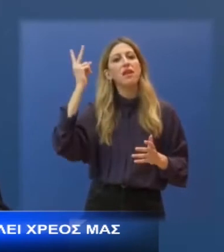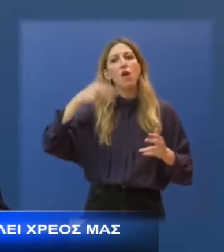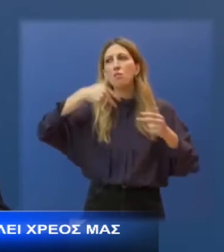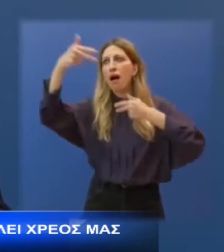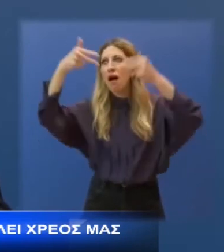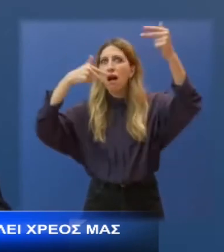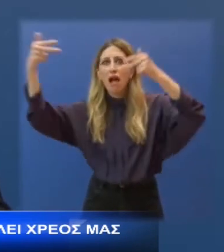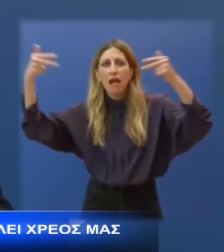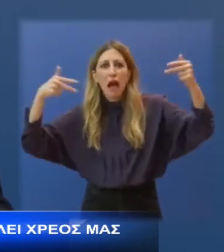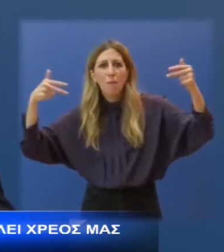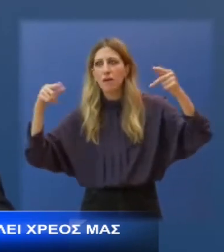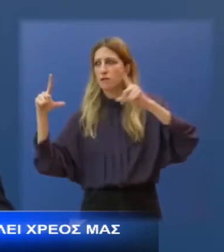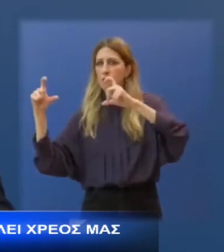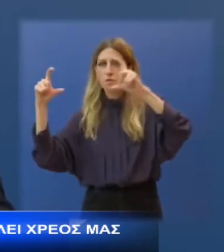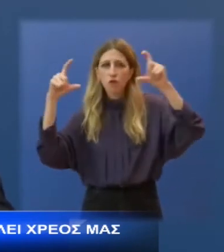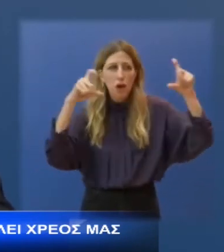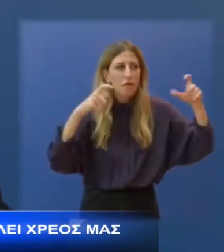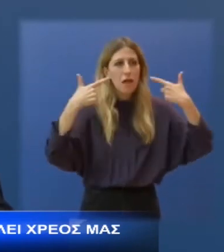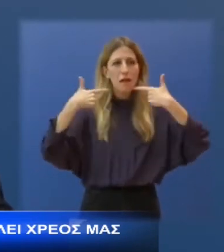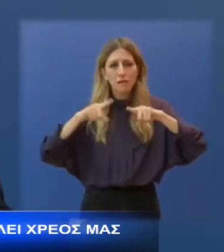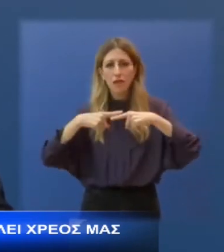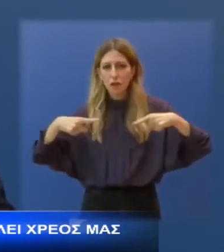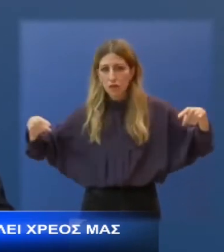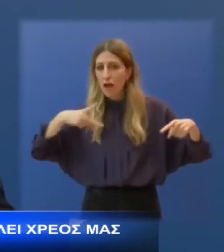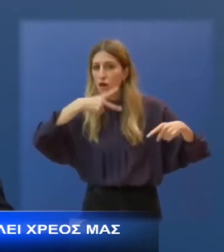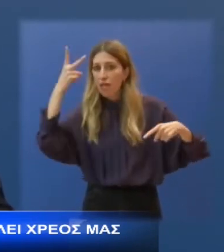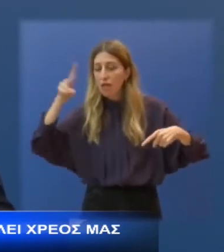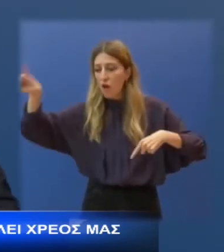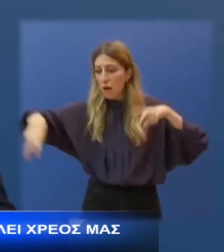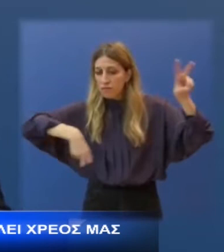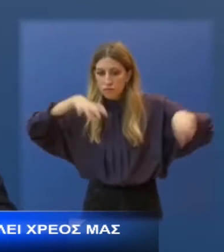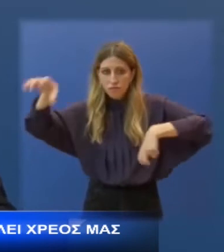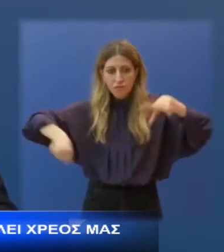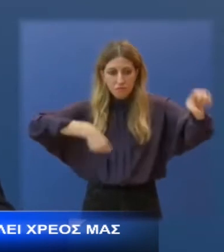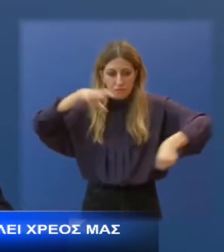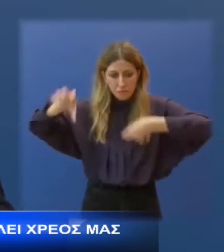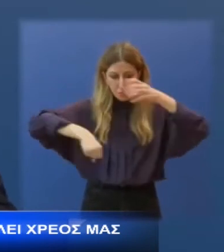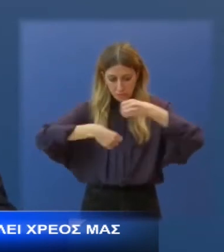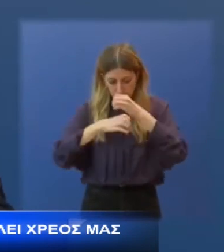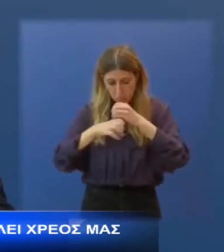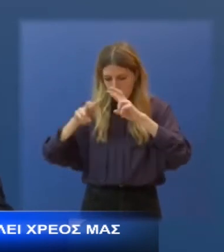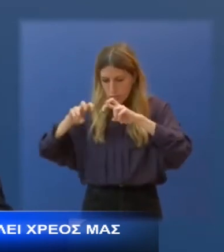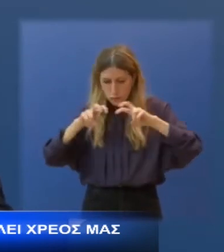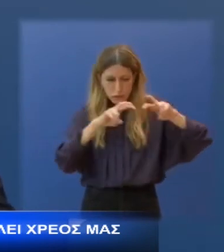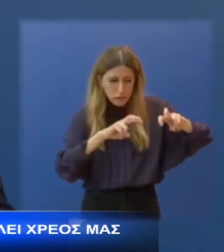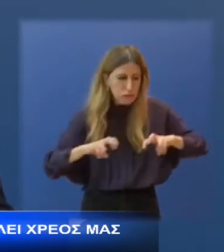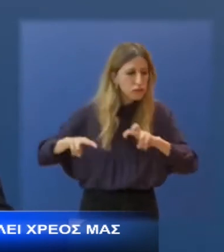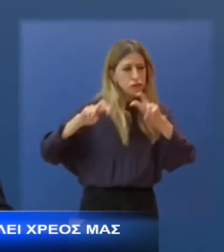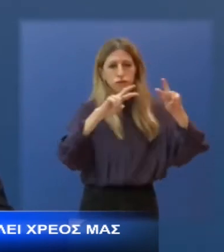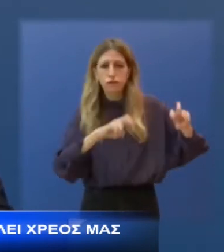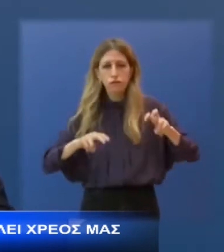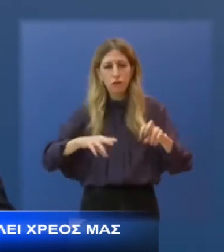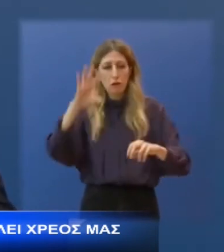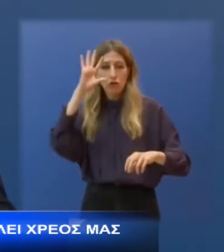ποινικής διαδικασίας του υλικού και των δεδομένων που καταγράφονται με οποιοδήποτε τεχνικό μέσο το οποίο χειρίζεται η ελληνική αστυνομία. Έτσι, κάθε ποινική